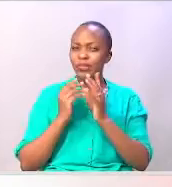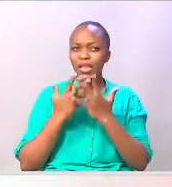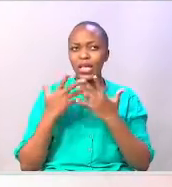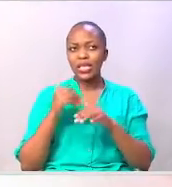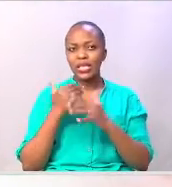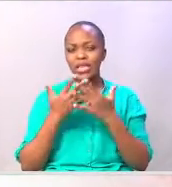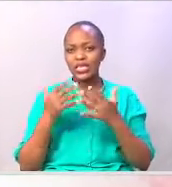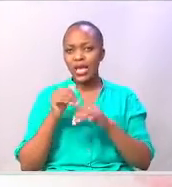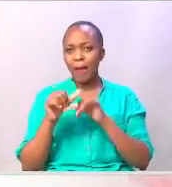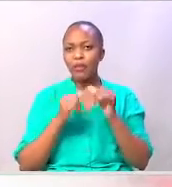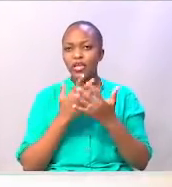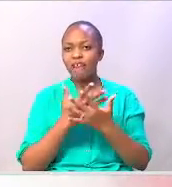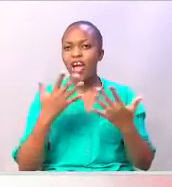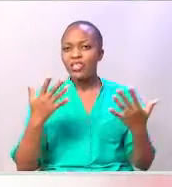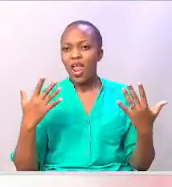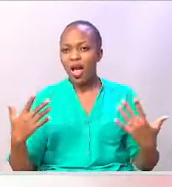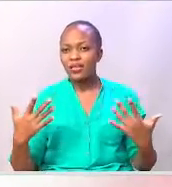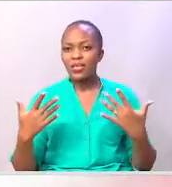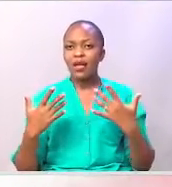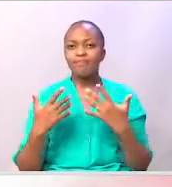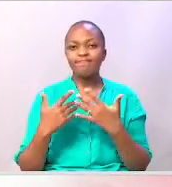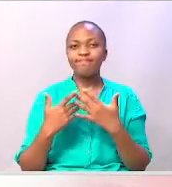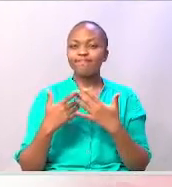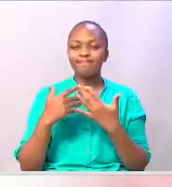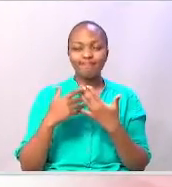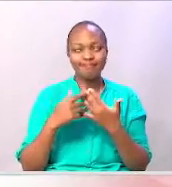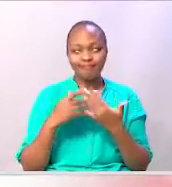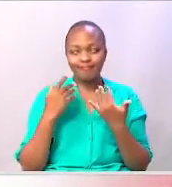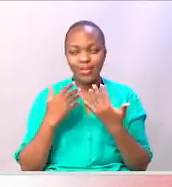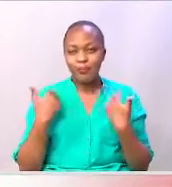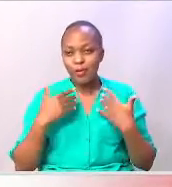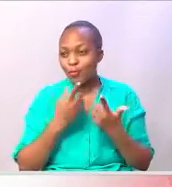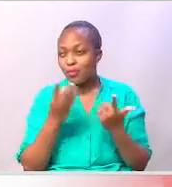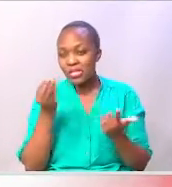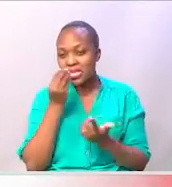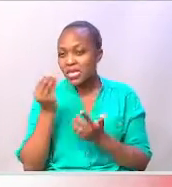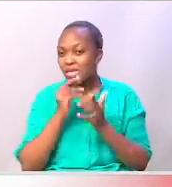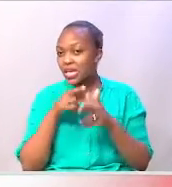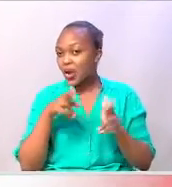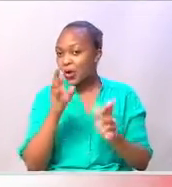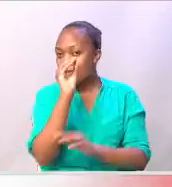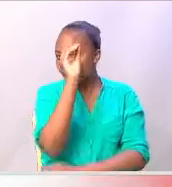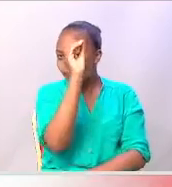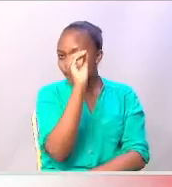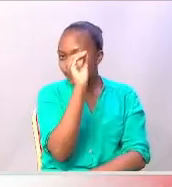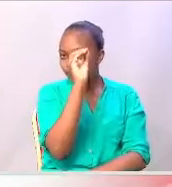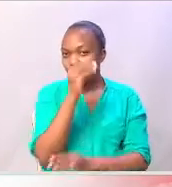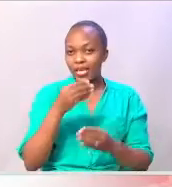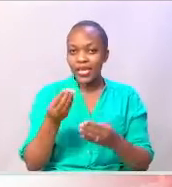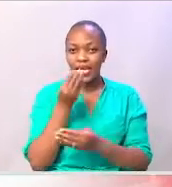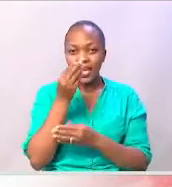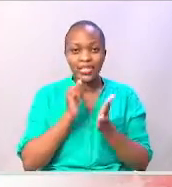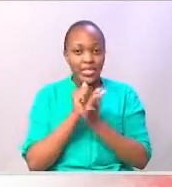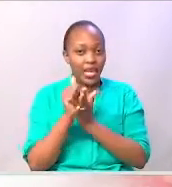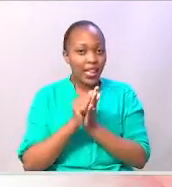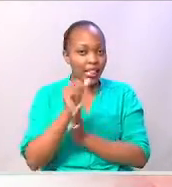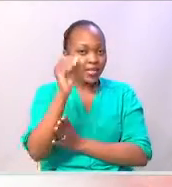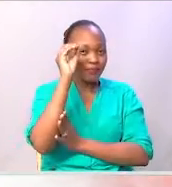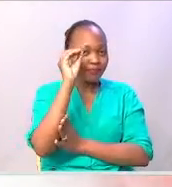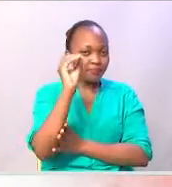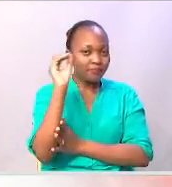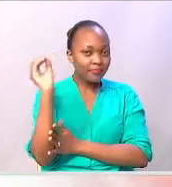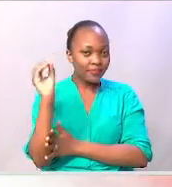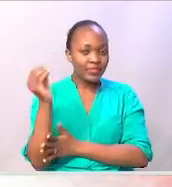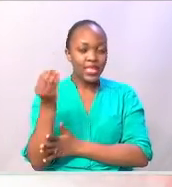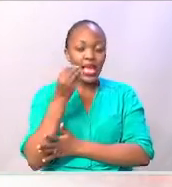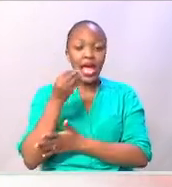pia tunajua kuwa wananchi huwa hawakuli barabara na hawakuli reli. Wananchi wanakula ile pesa ambayo iko kwa mfuko. Na kusema kweli